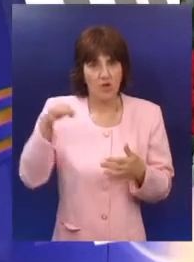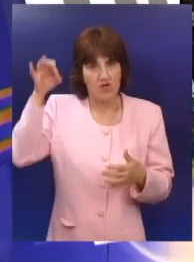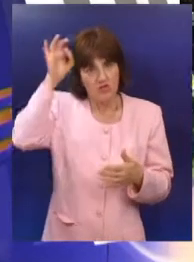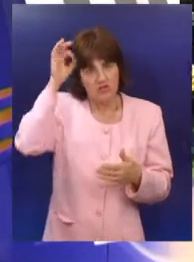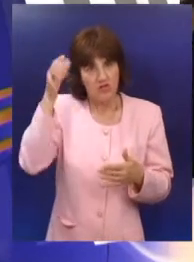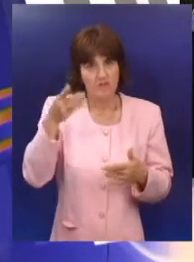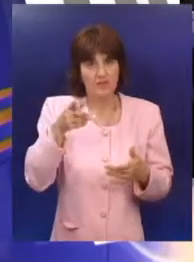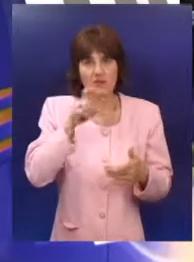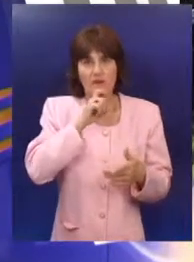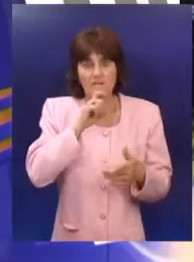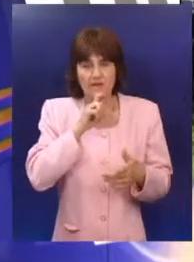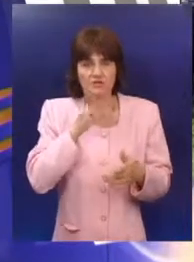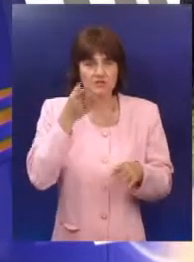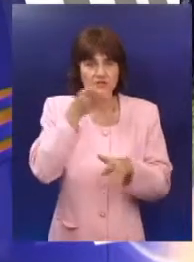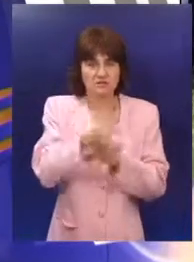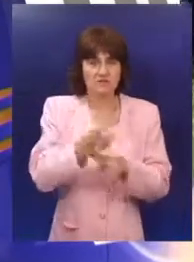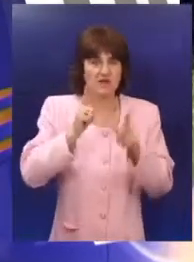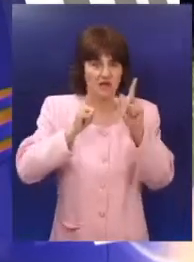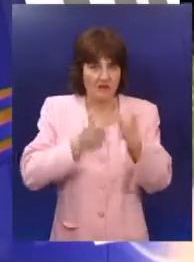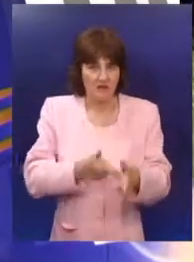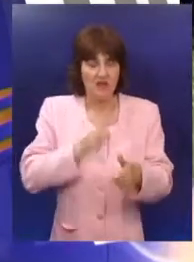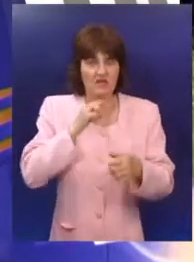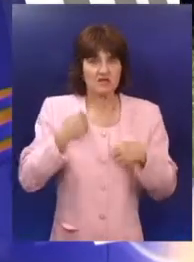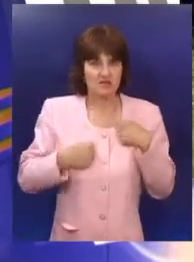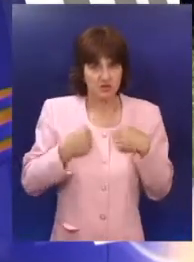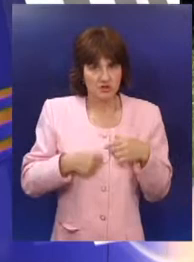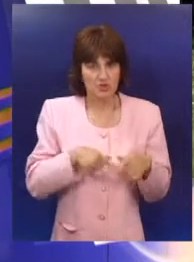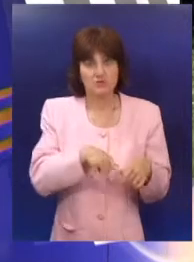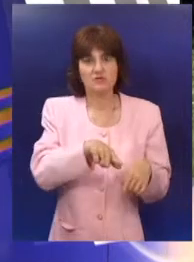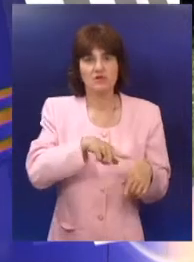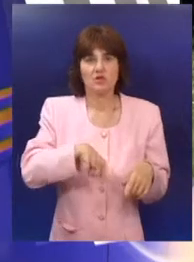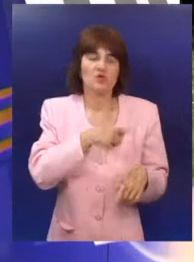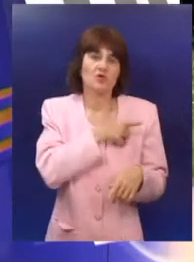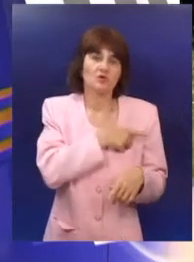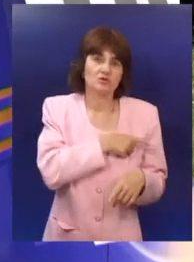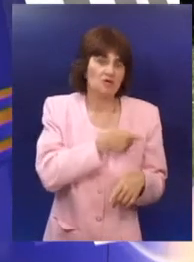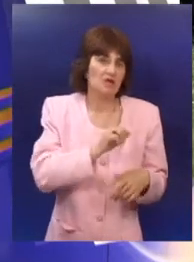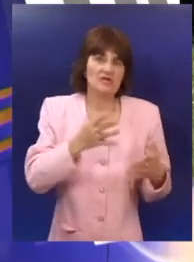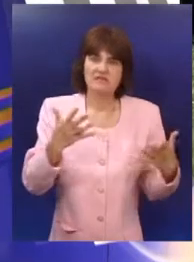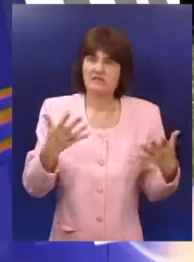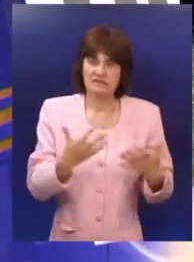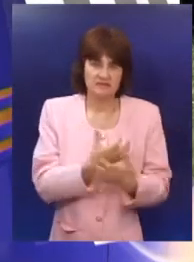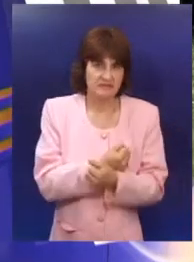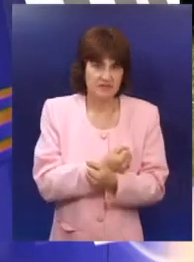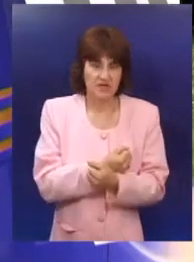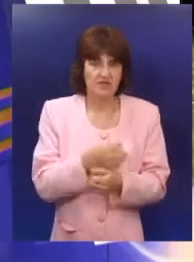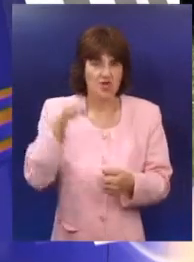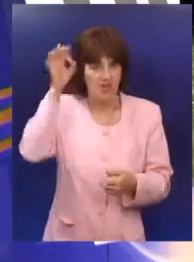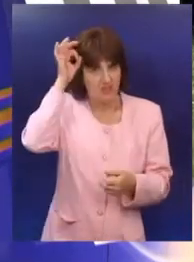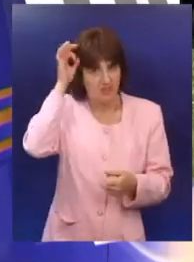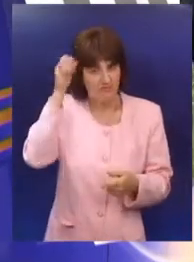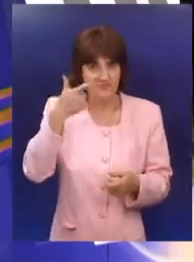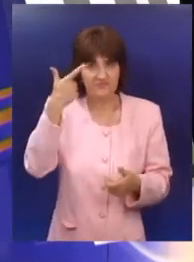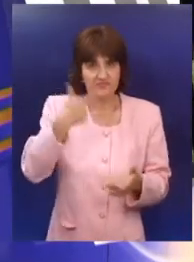što je Nemačka okupirala Mađarsku, još 2000 Jevreja doselilo se u Suboticu, ali nažalost ni to ih nije moglo spasiti